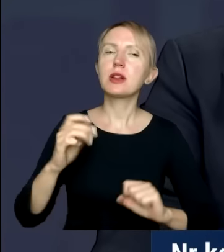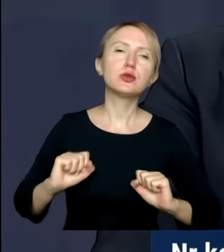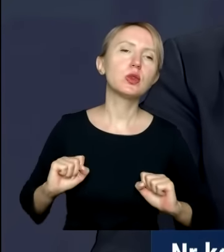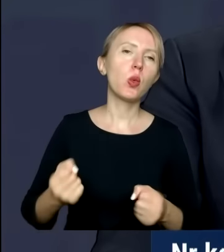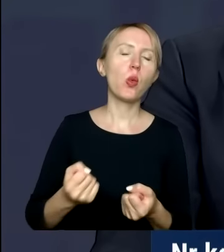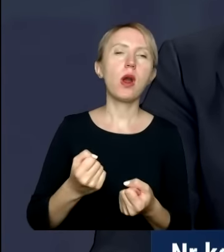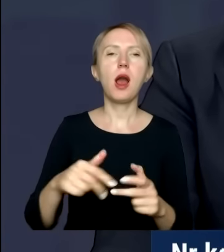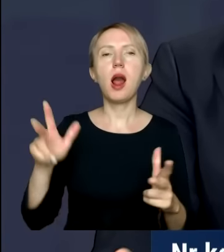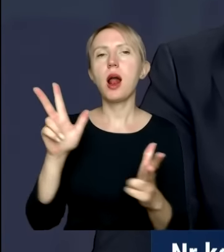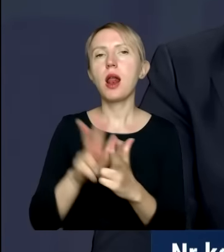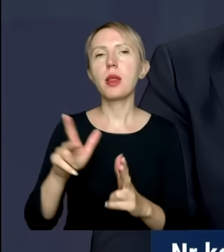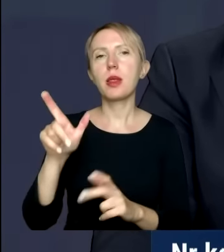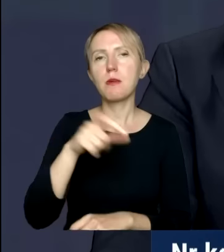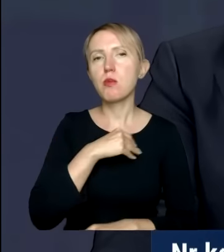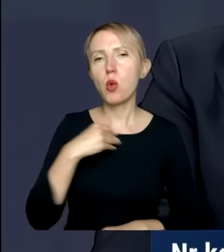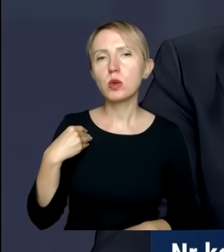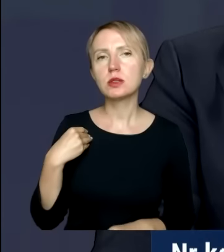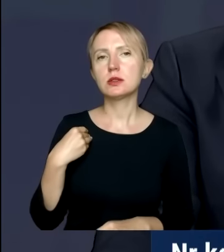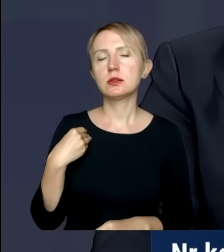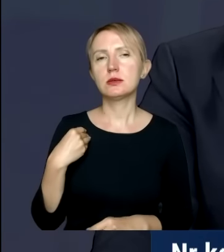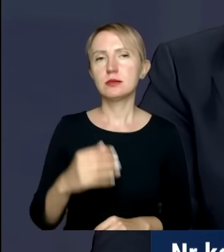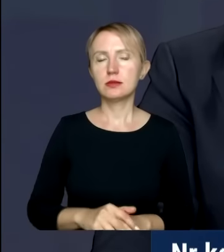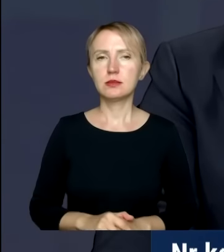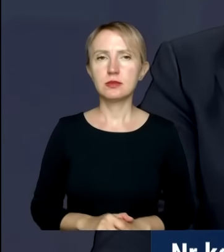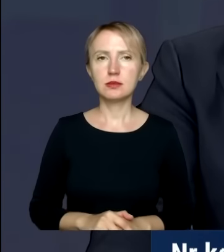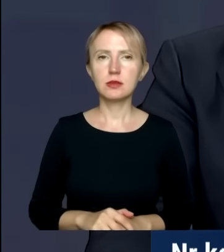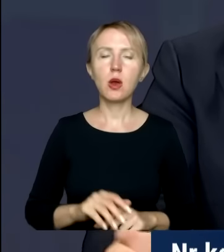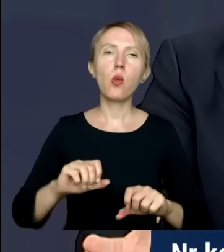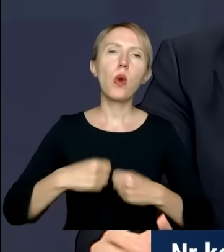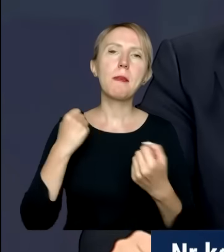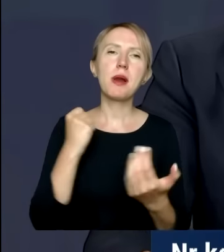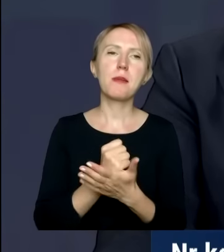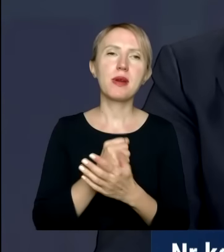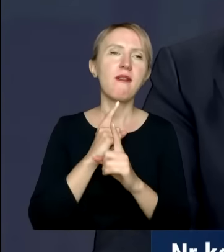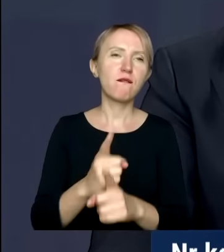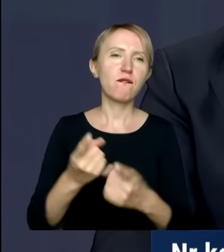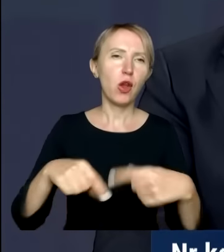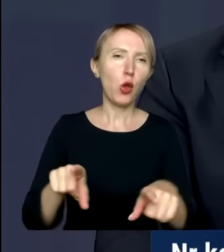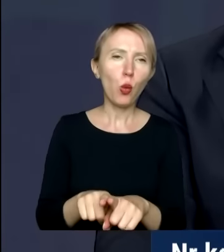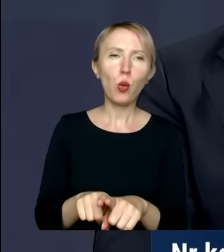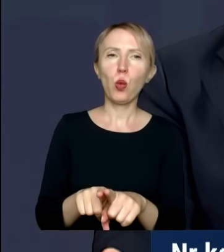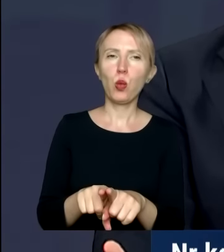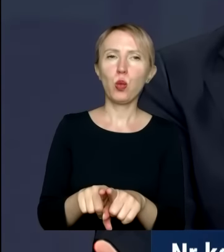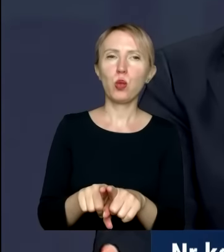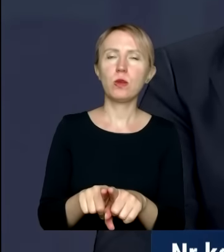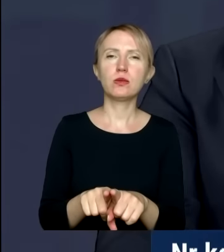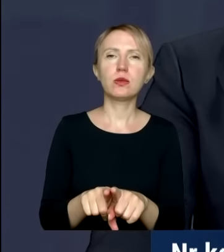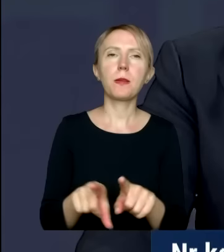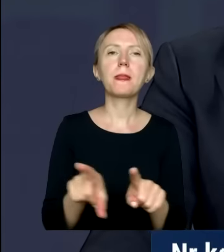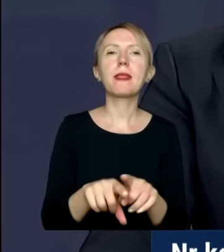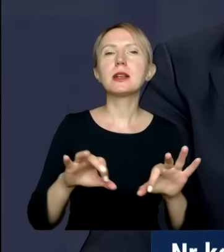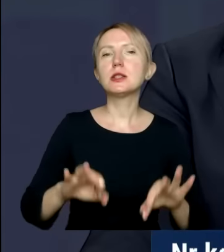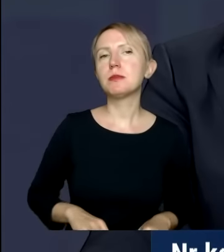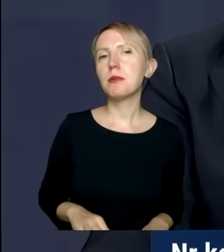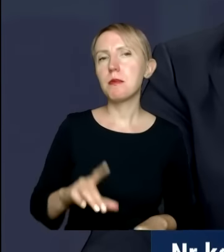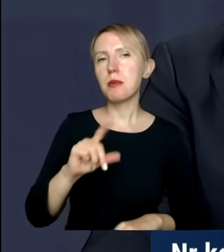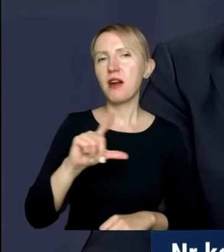ataku na Polskę za to rzekom naruszanie praworządności Zresztą tutaj chociażby pan